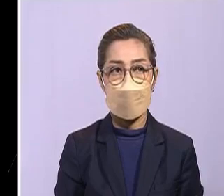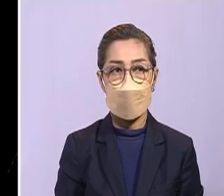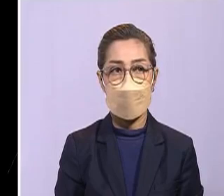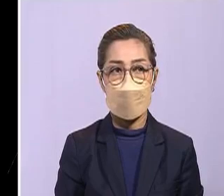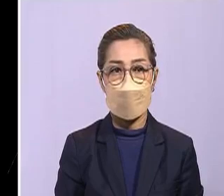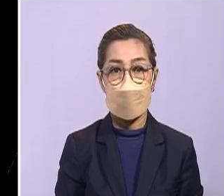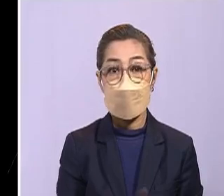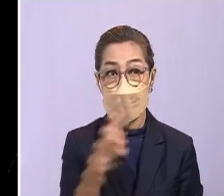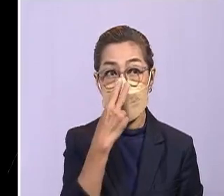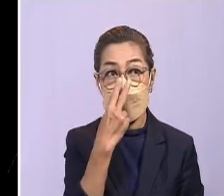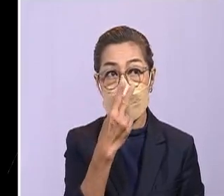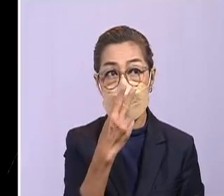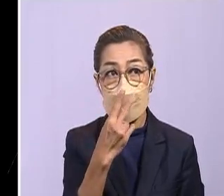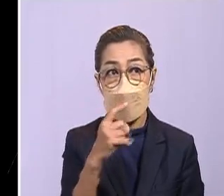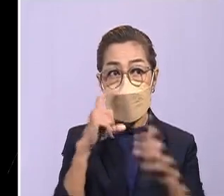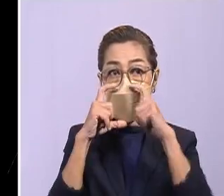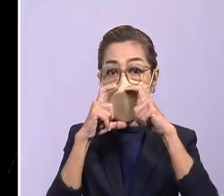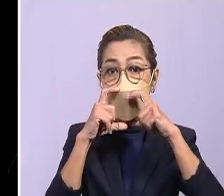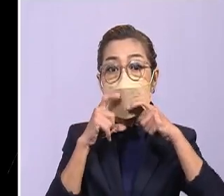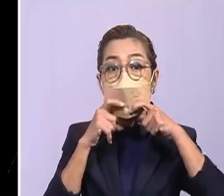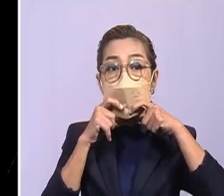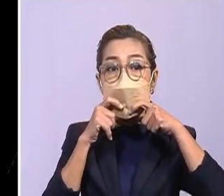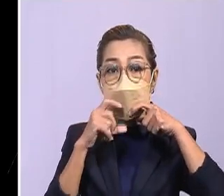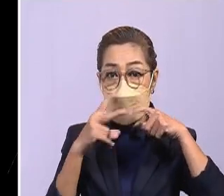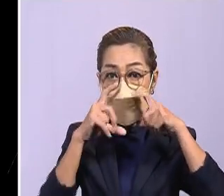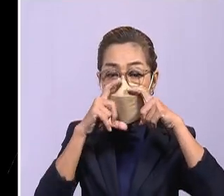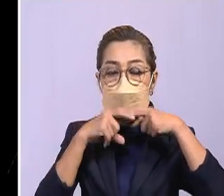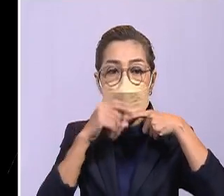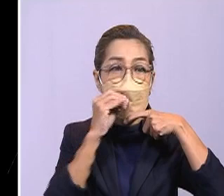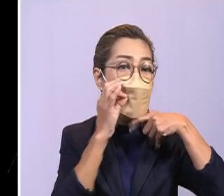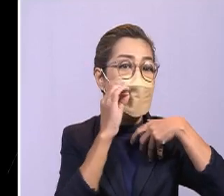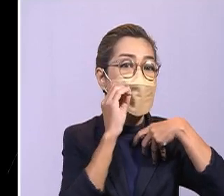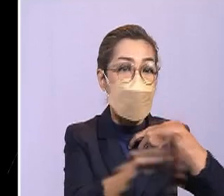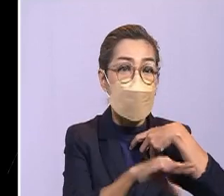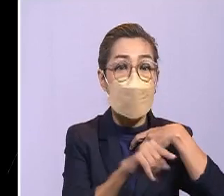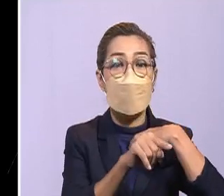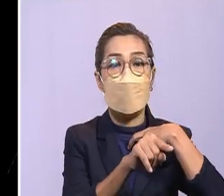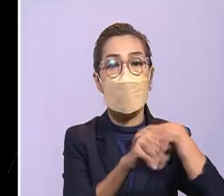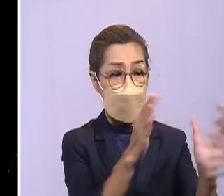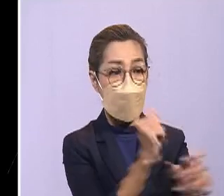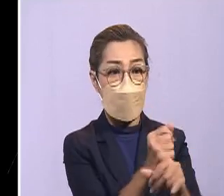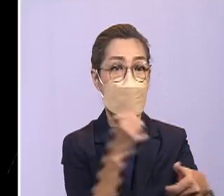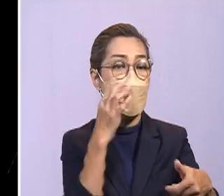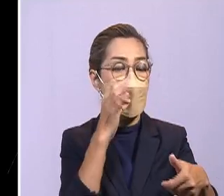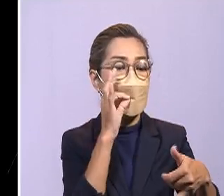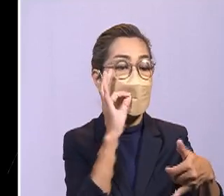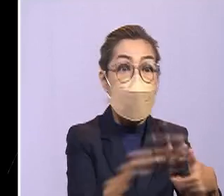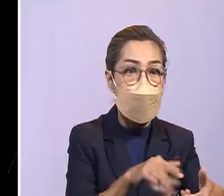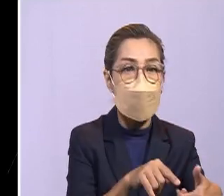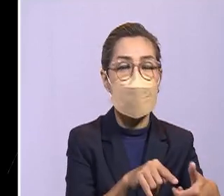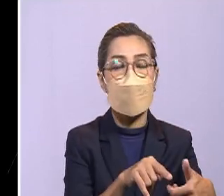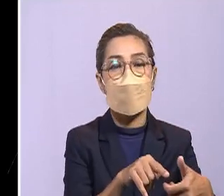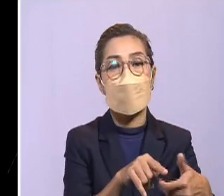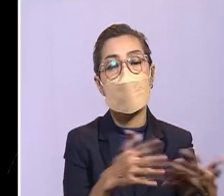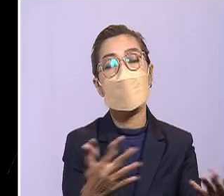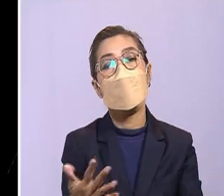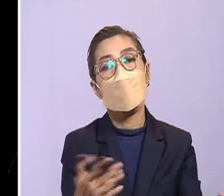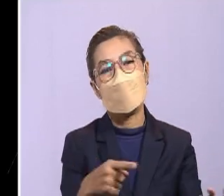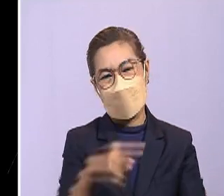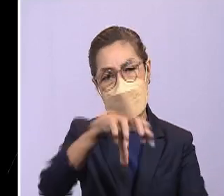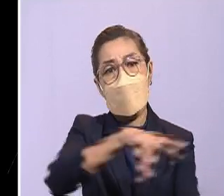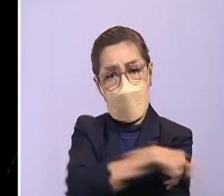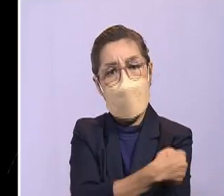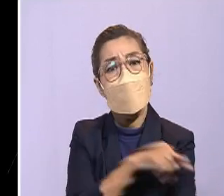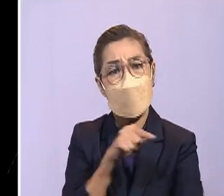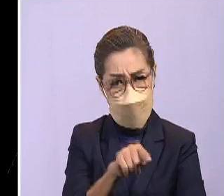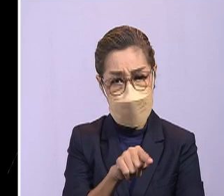เหมือนจะถอดแมสด้วยนะคะ ถอดแมสสิฮะเพราะว่าถมน้ำลายใส่หน้าเจ้าหน้าที่แบบนี้คุณผู้ชมลองคิดดูนะฮะว่าจะเกิดอะไรขึ้นในโรงพยาบา